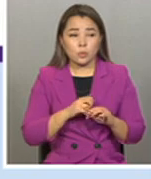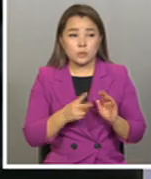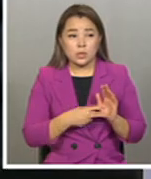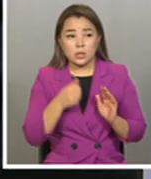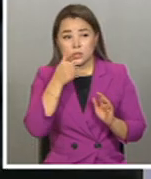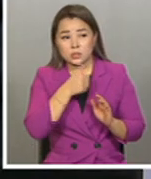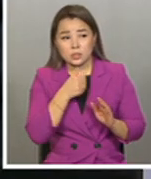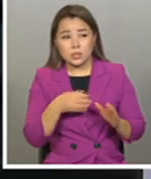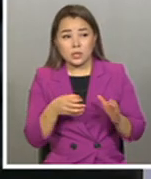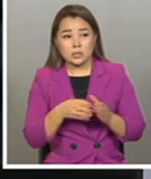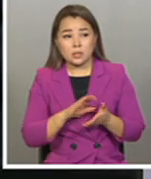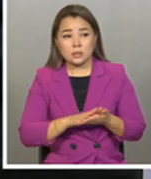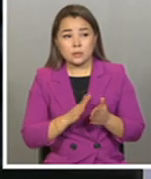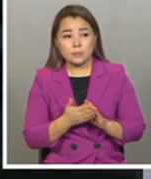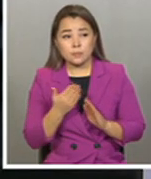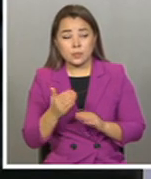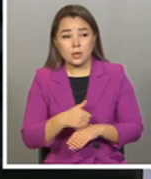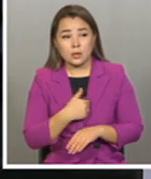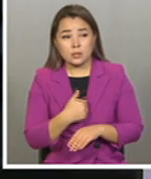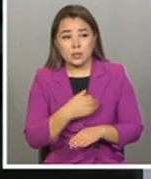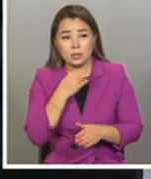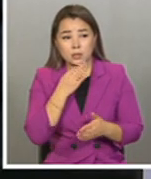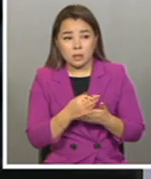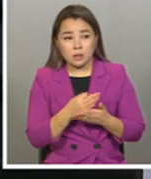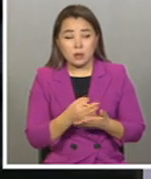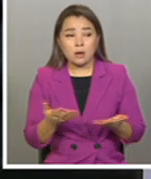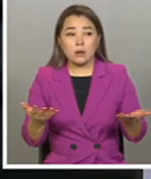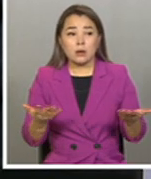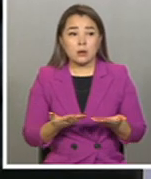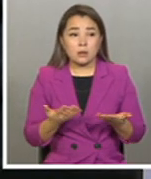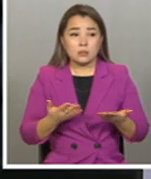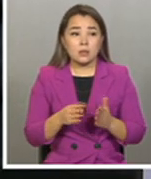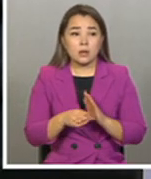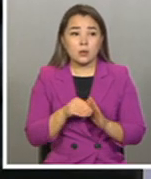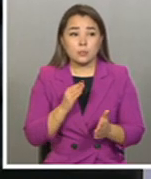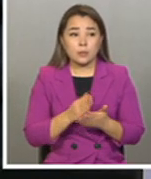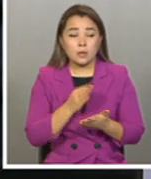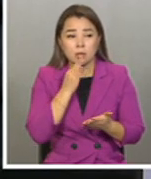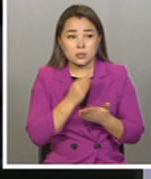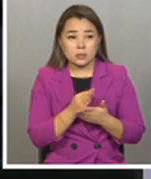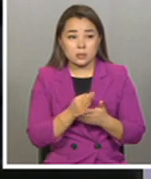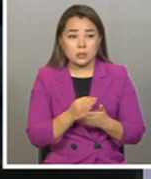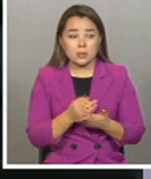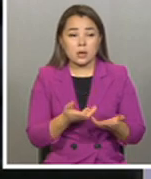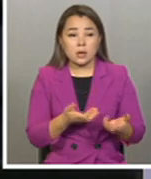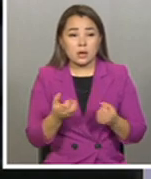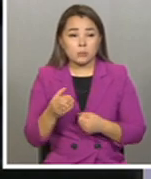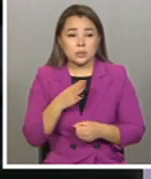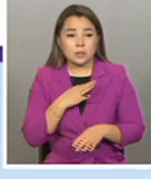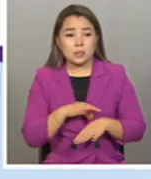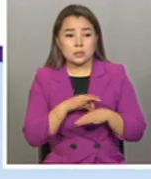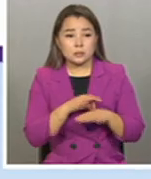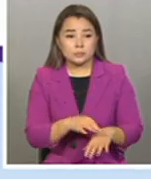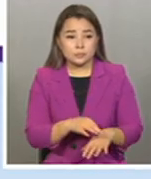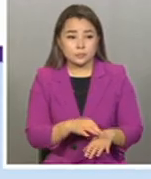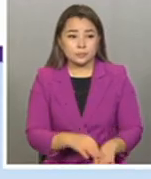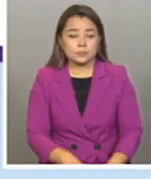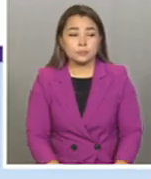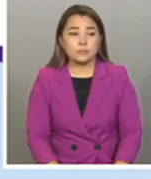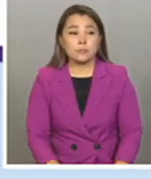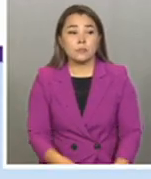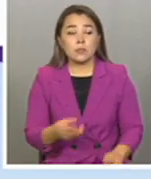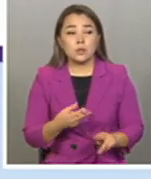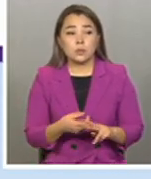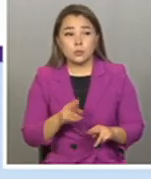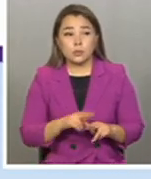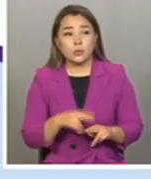жылы кеңес билігі қандай қаулылар қабылдады. Яғни бұл жерде